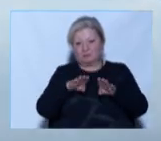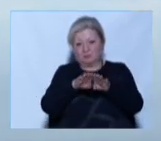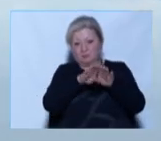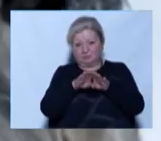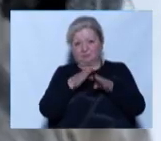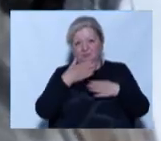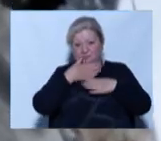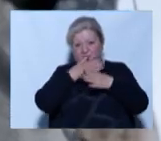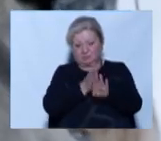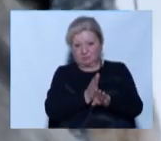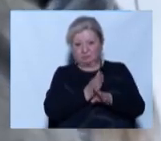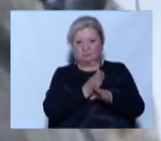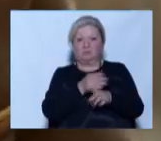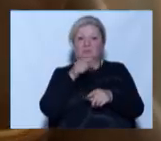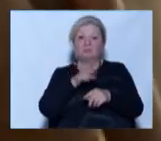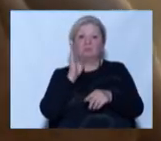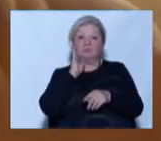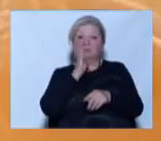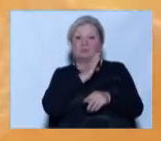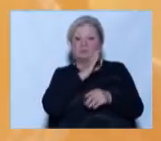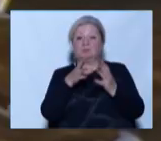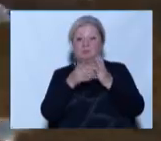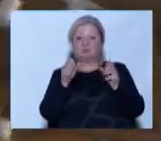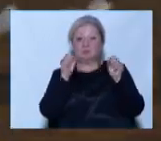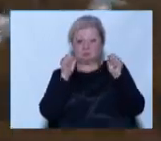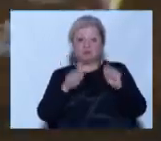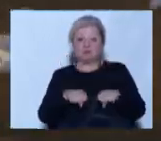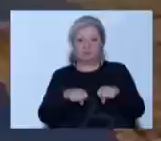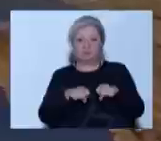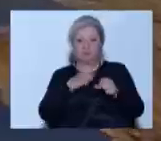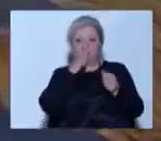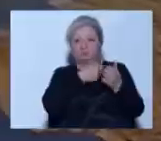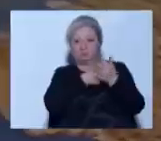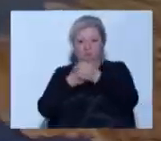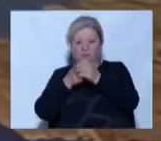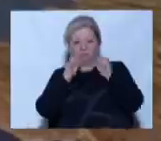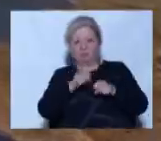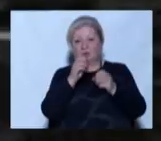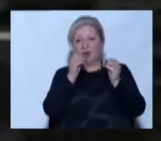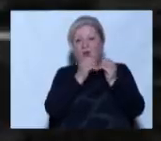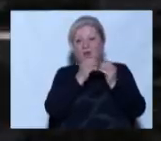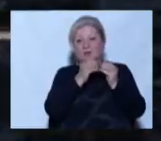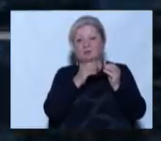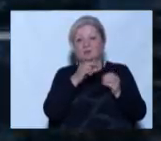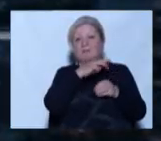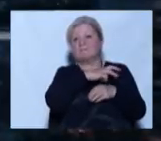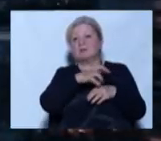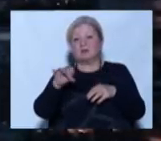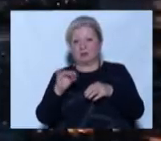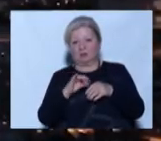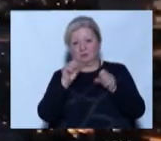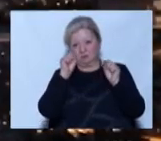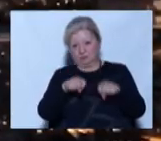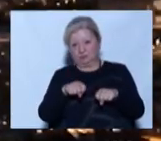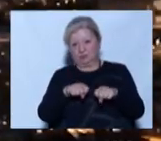ყველაზე თანაბრად გადანაწილდება, მაშინ დედამიწას შეუძლია 10 მილიარდი ადამიანი გამოკვებოს. მაგრამ დღეს ჩვენ ვიცით, რომ